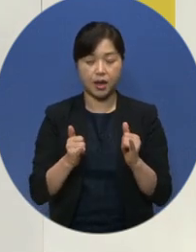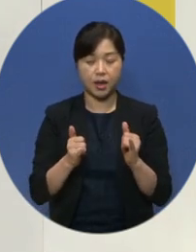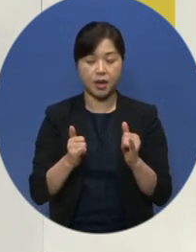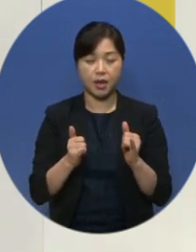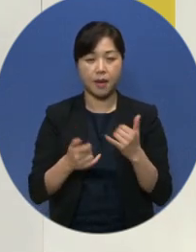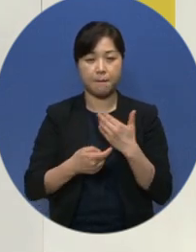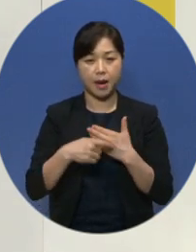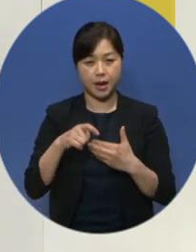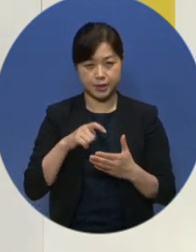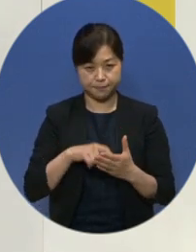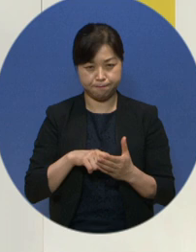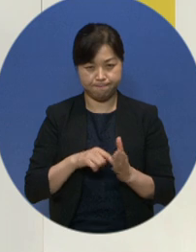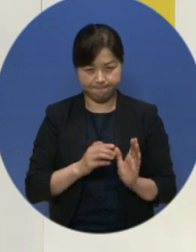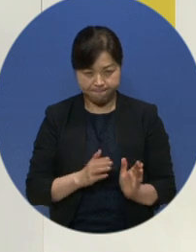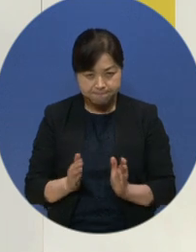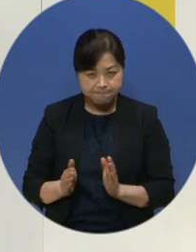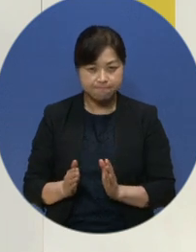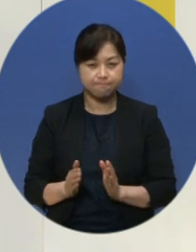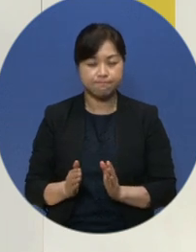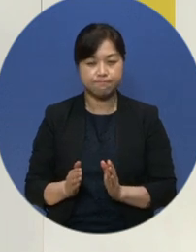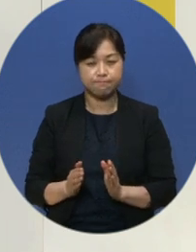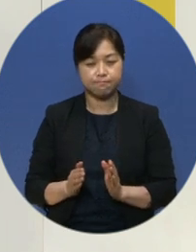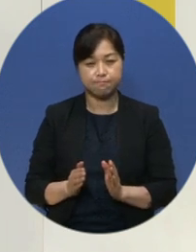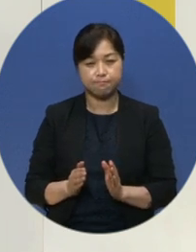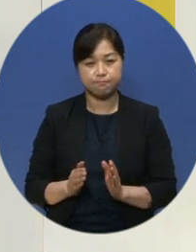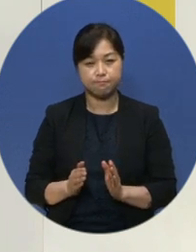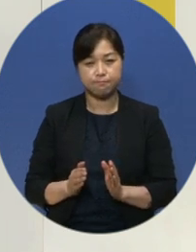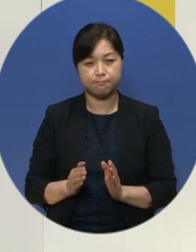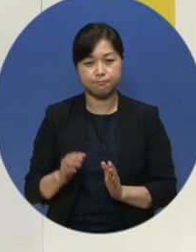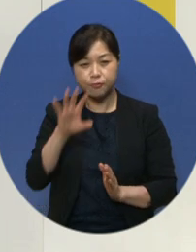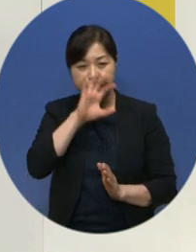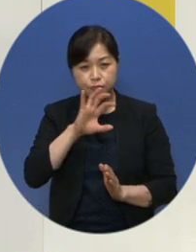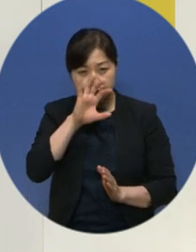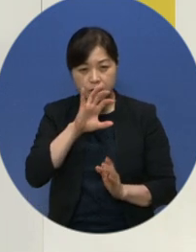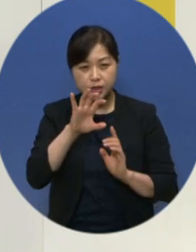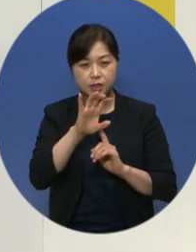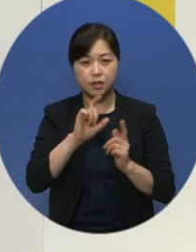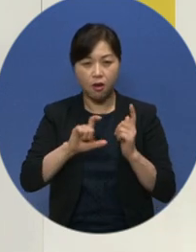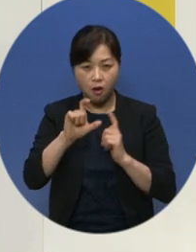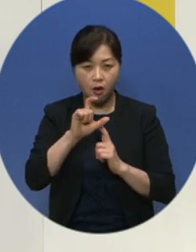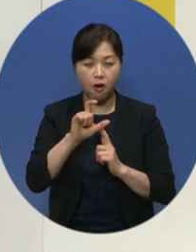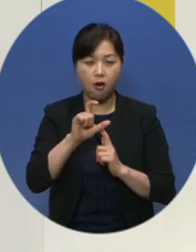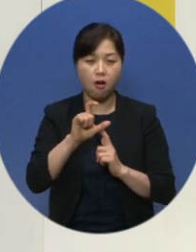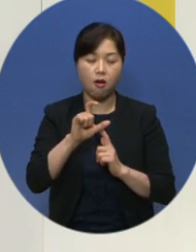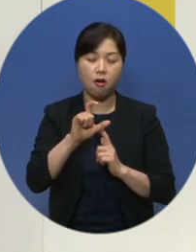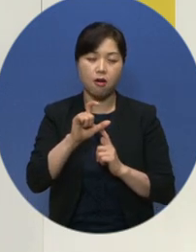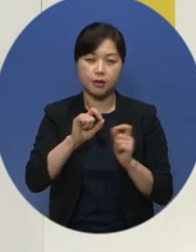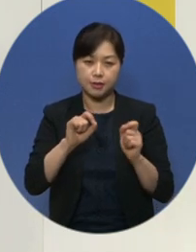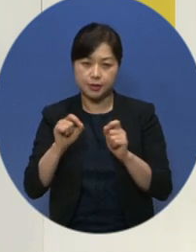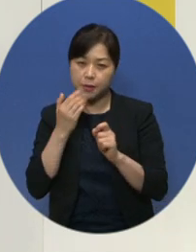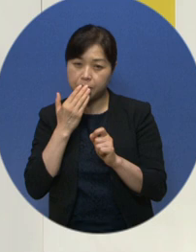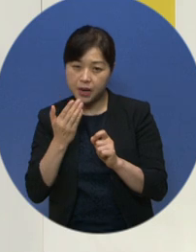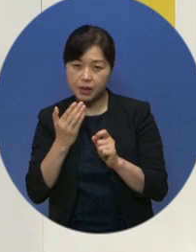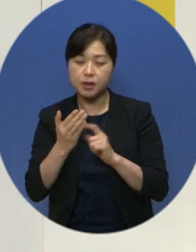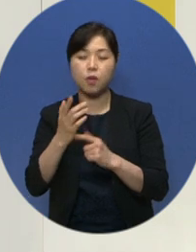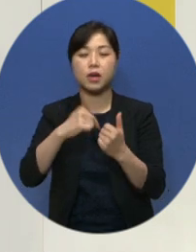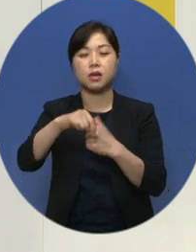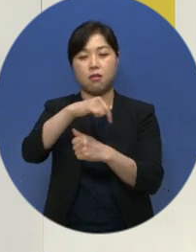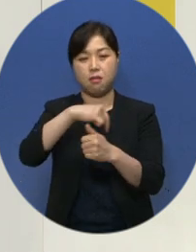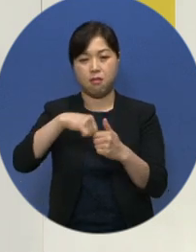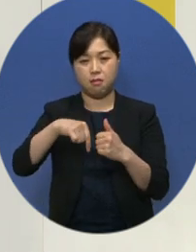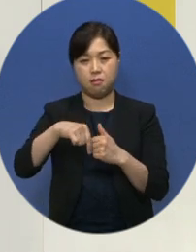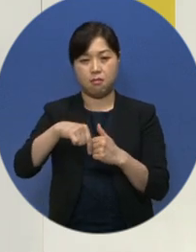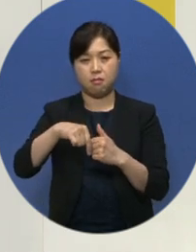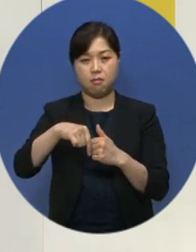마음가짐이 라든지 그 다음에 어떤 그 훈련을 더 집어 연장할 수 있는 그러한 환경이 라든지 이런